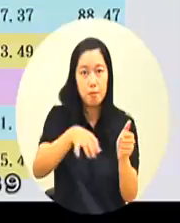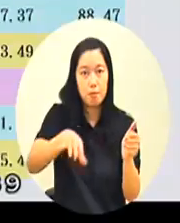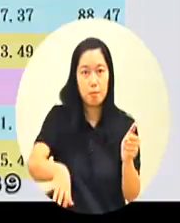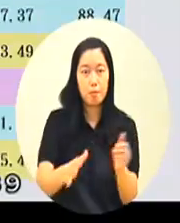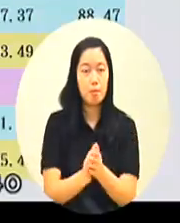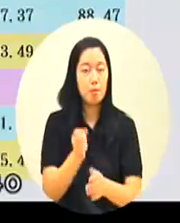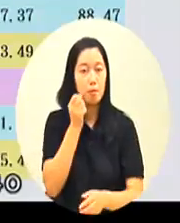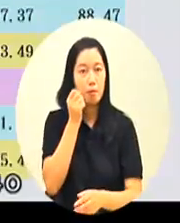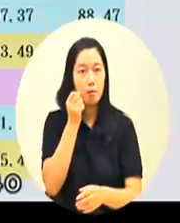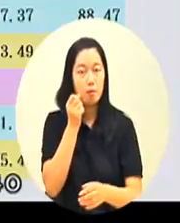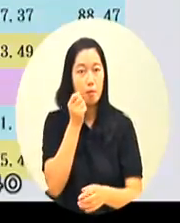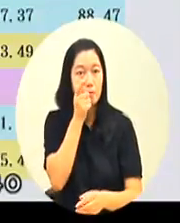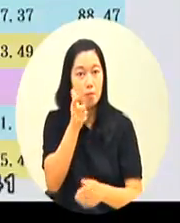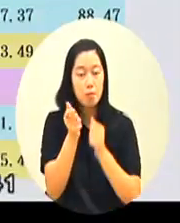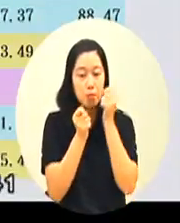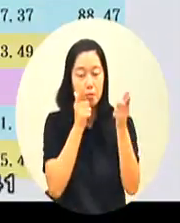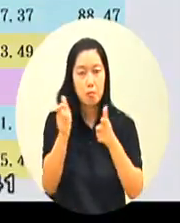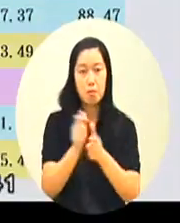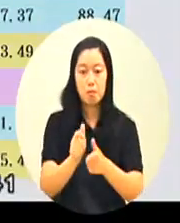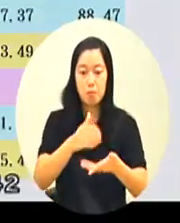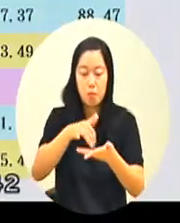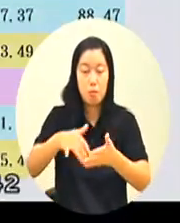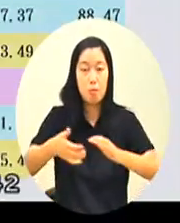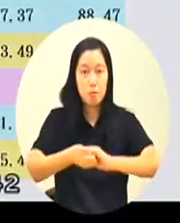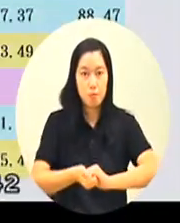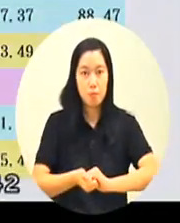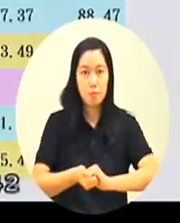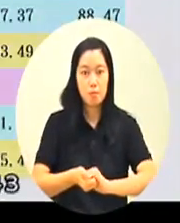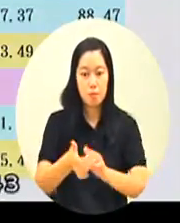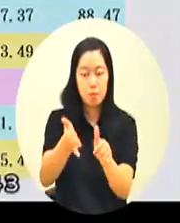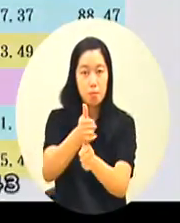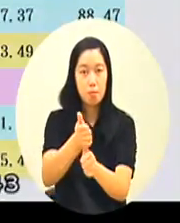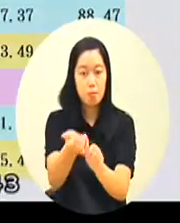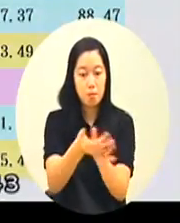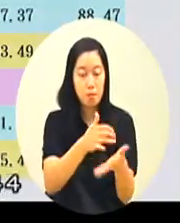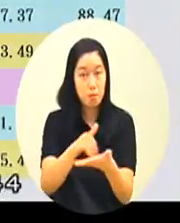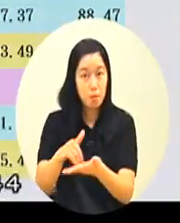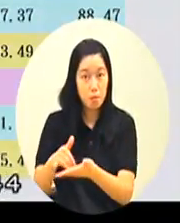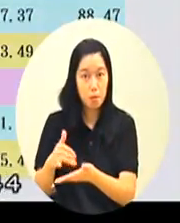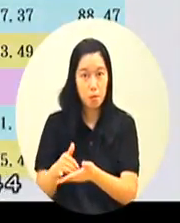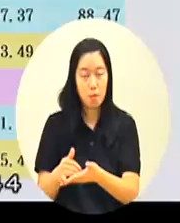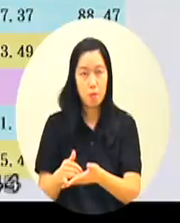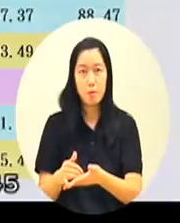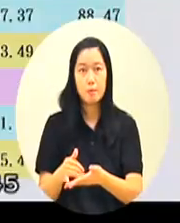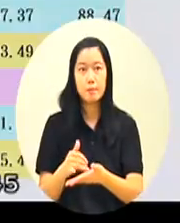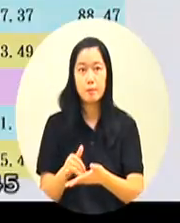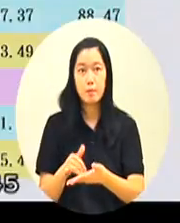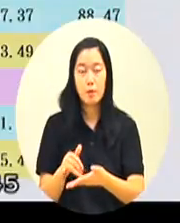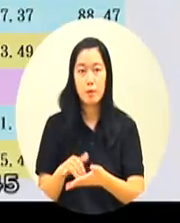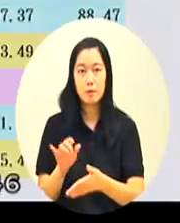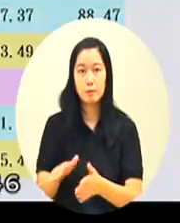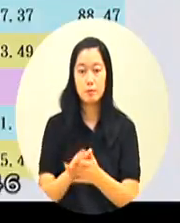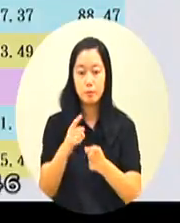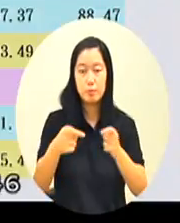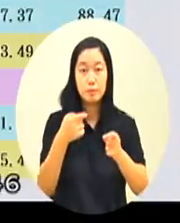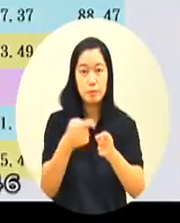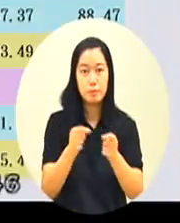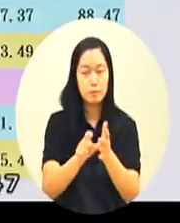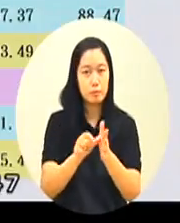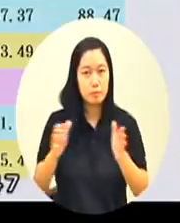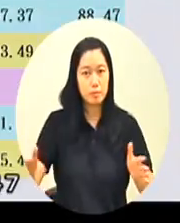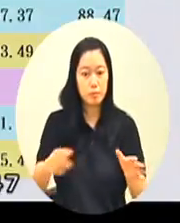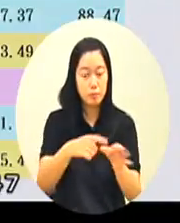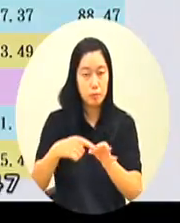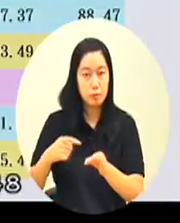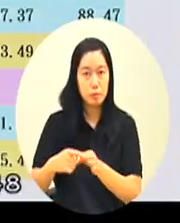算，那整个半年结算在总预算的部分，那税入的部分，税入分配数